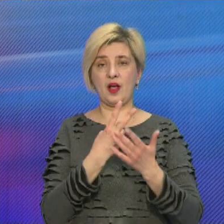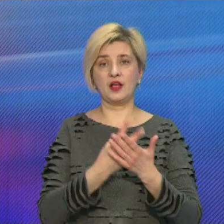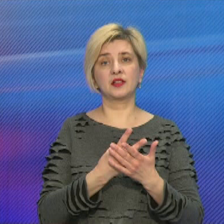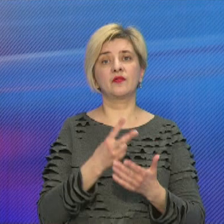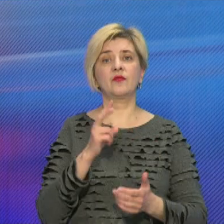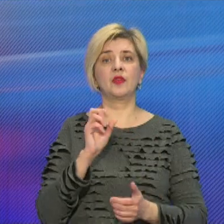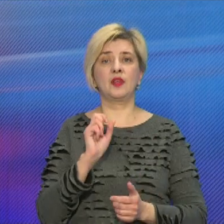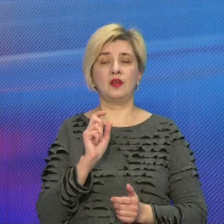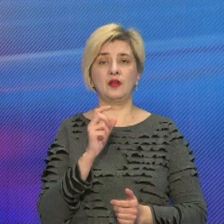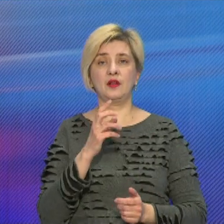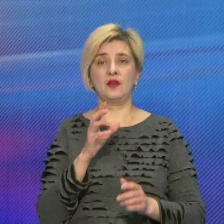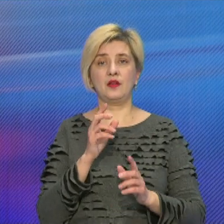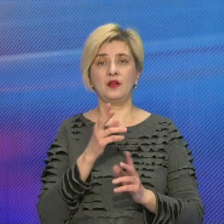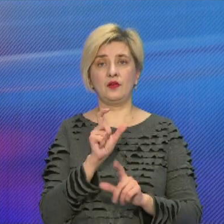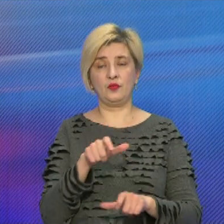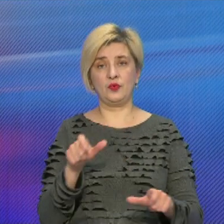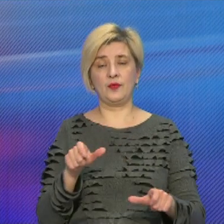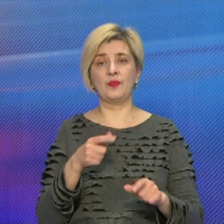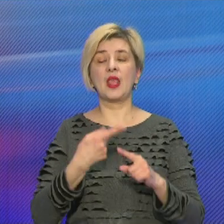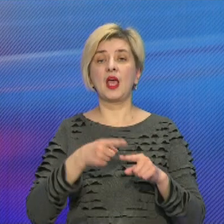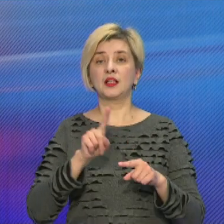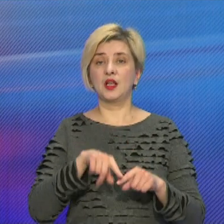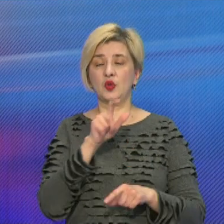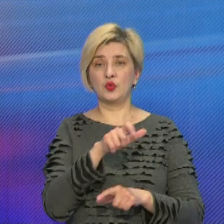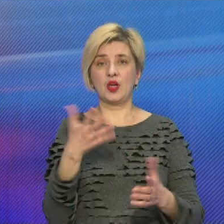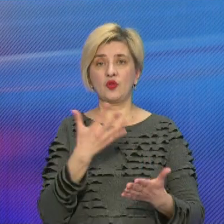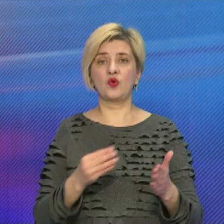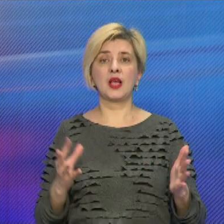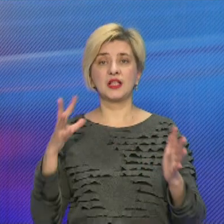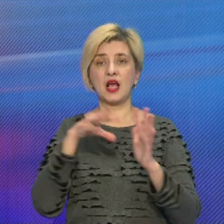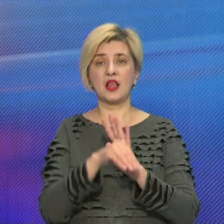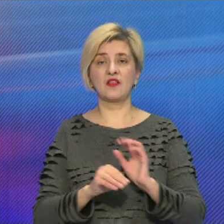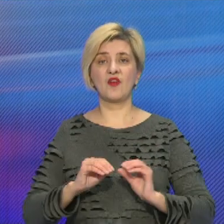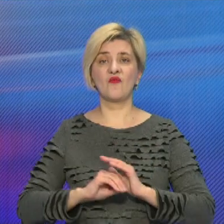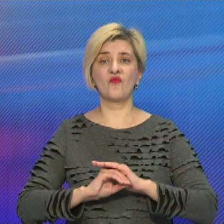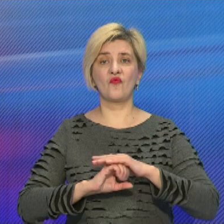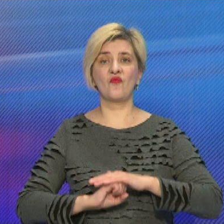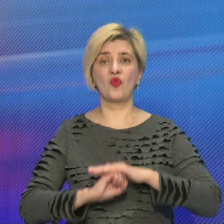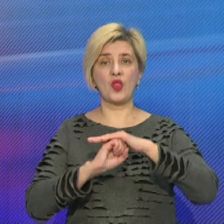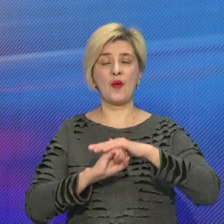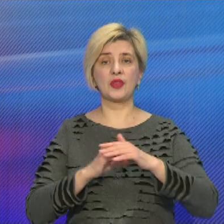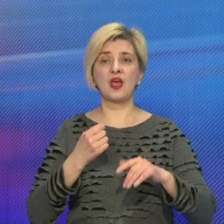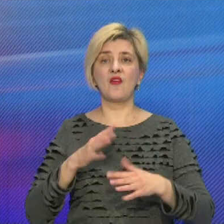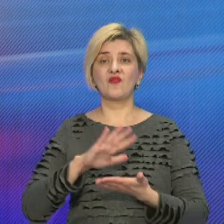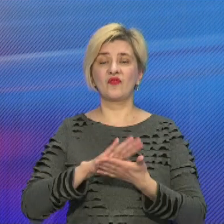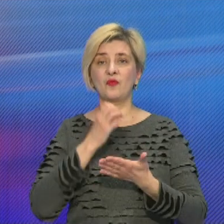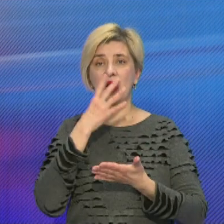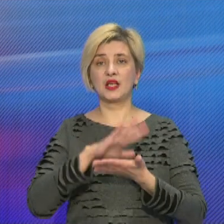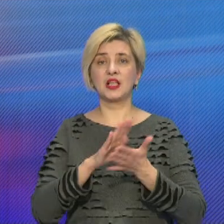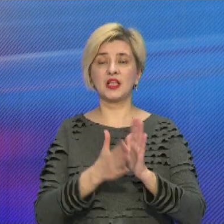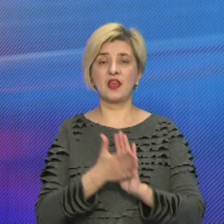со столицы. Те люди, которые закладывали фундамент благосостояния нашего государства,